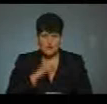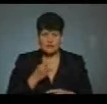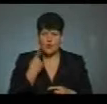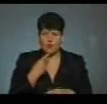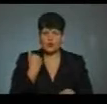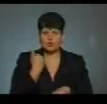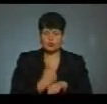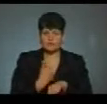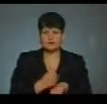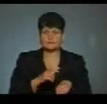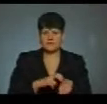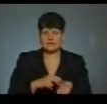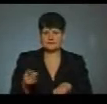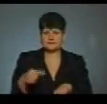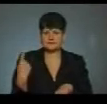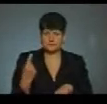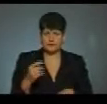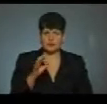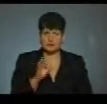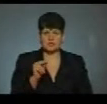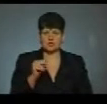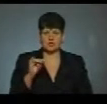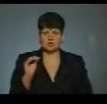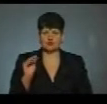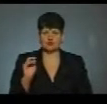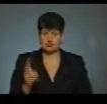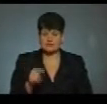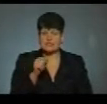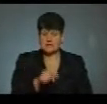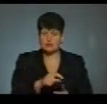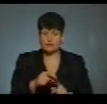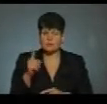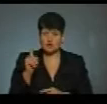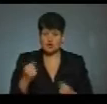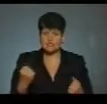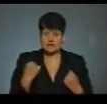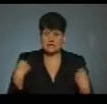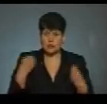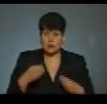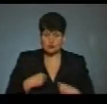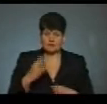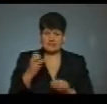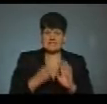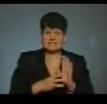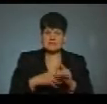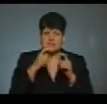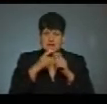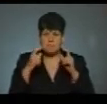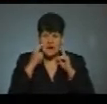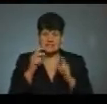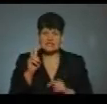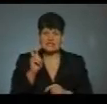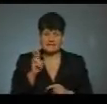головна санітарна лікарка Тернопільської області Оксана Чайчук. За її словами, 100 захисних костюмів, 380 масок і